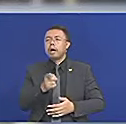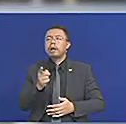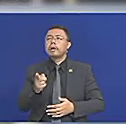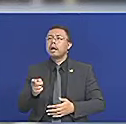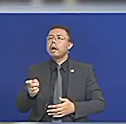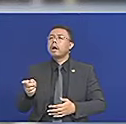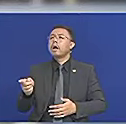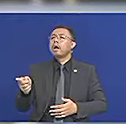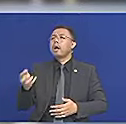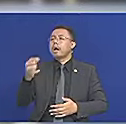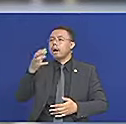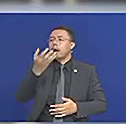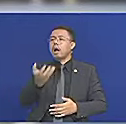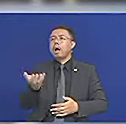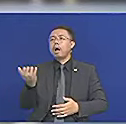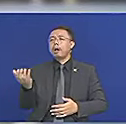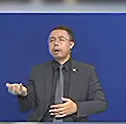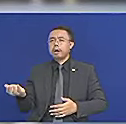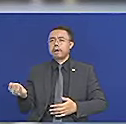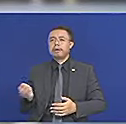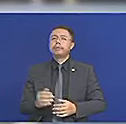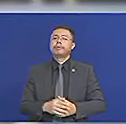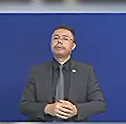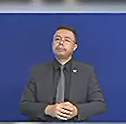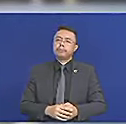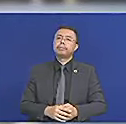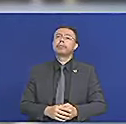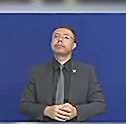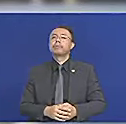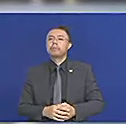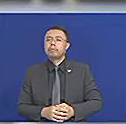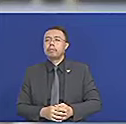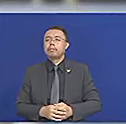Semua yang ada